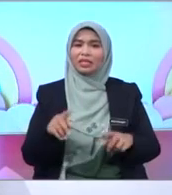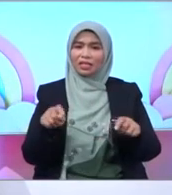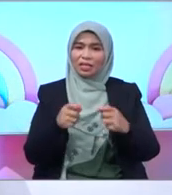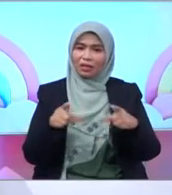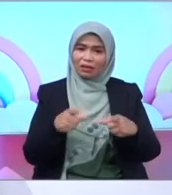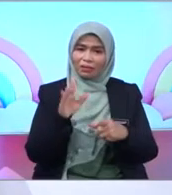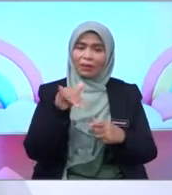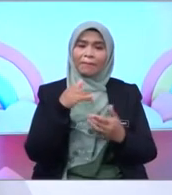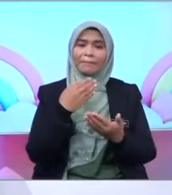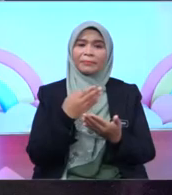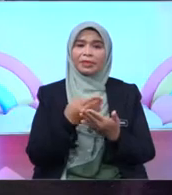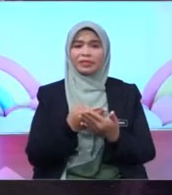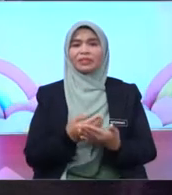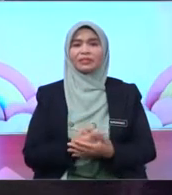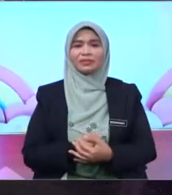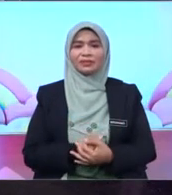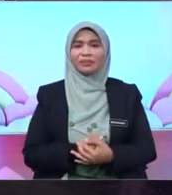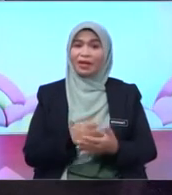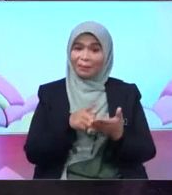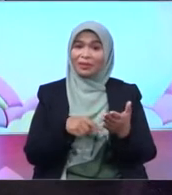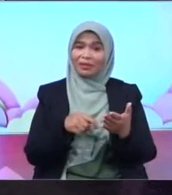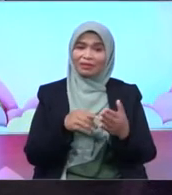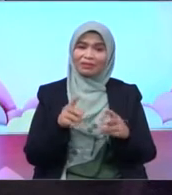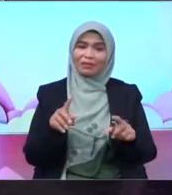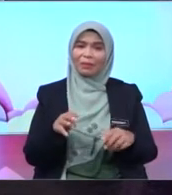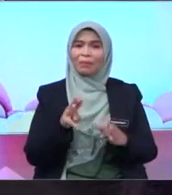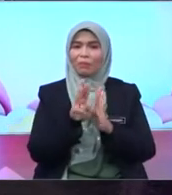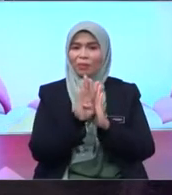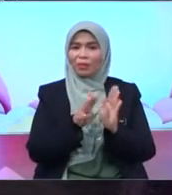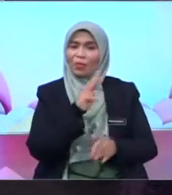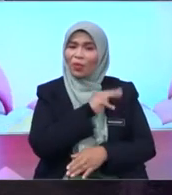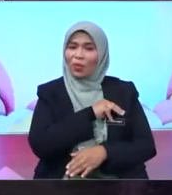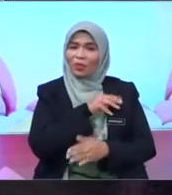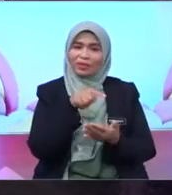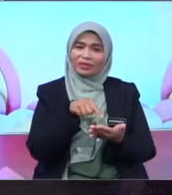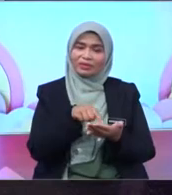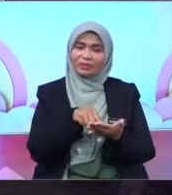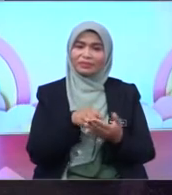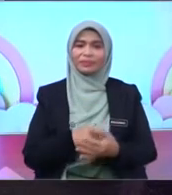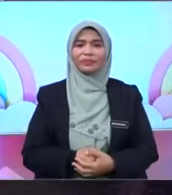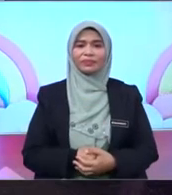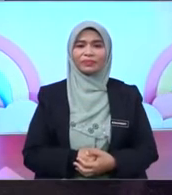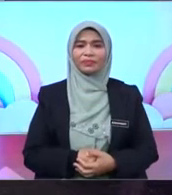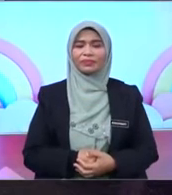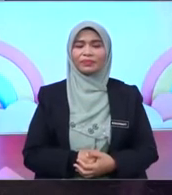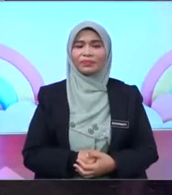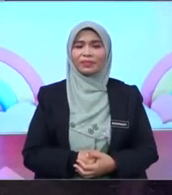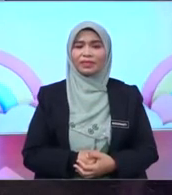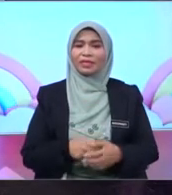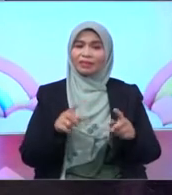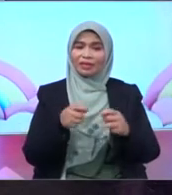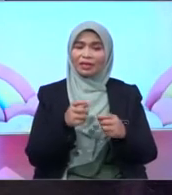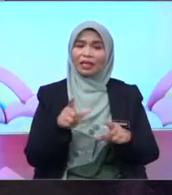betul tapi apo tingkah laku moral yang ditunjukkan Oke tingkah laku moral yang ditunjukkan di sini inilah